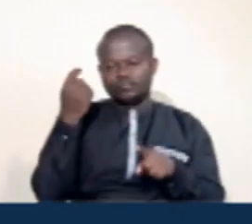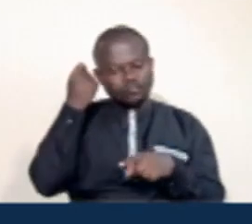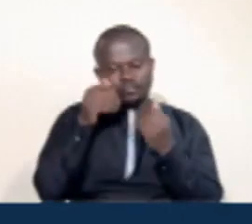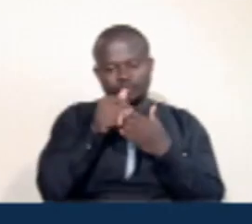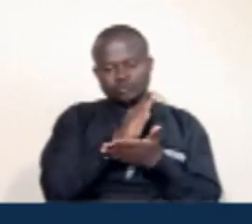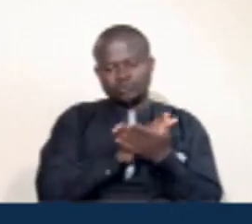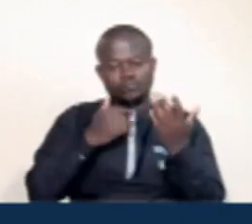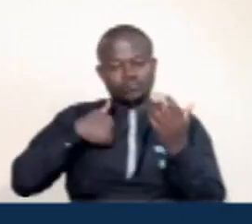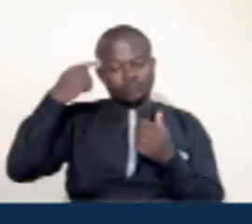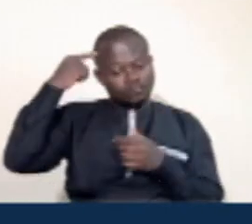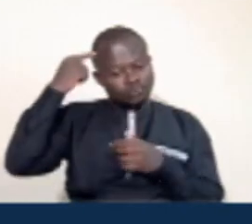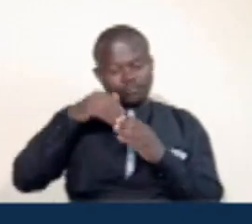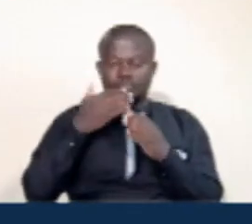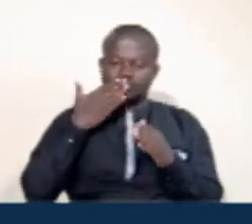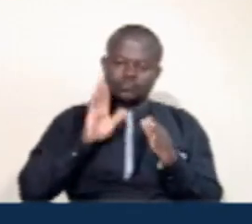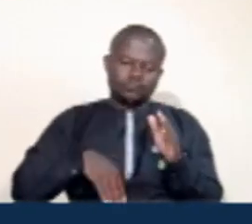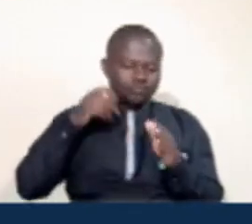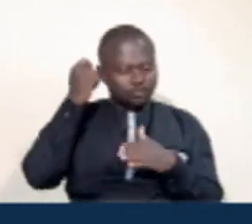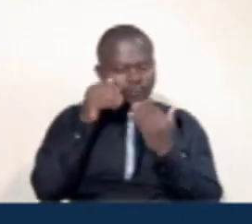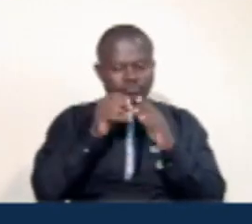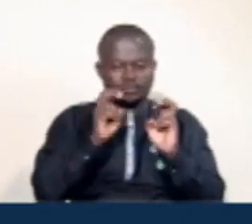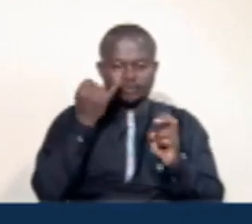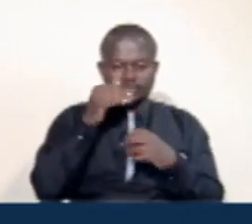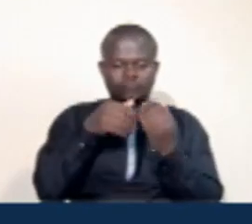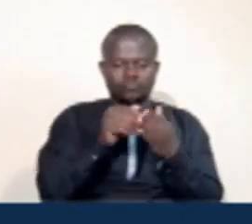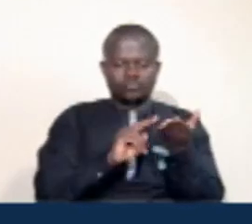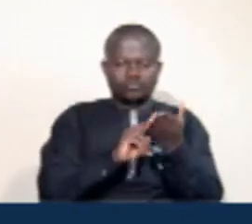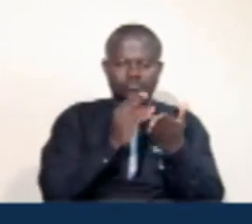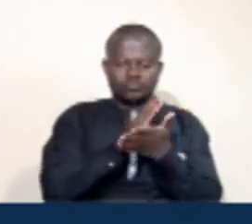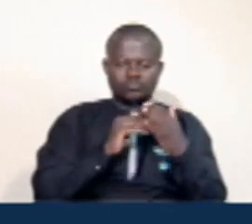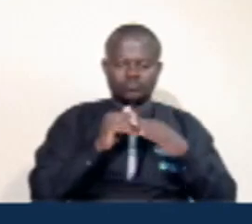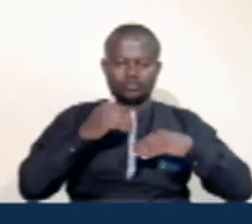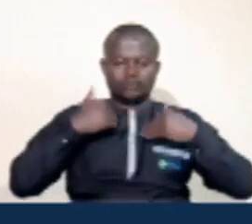usanga bafite imyumvire mibi yo kumva ko iyo ukoresheje bimwe mu bigize umubiri